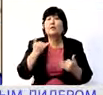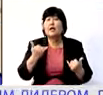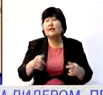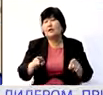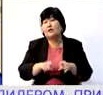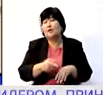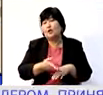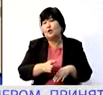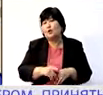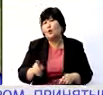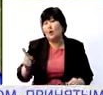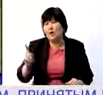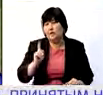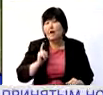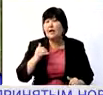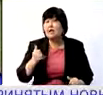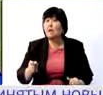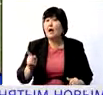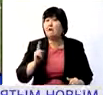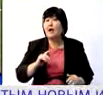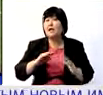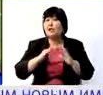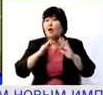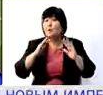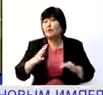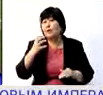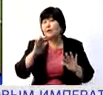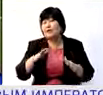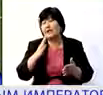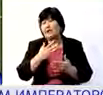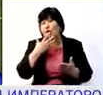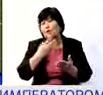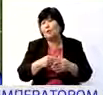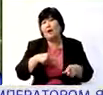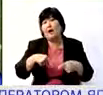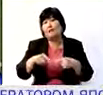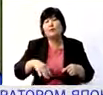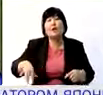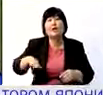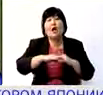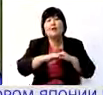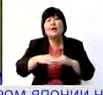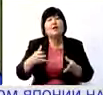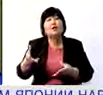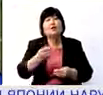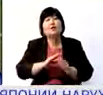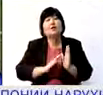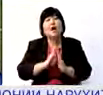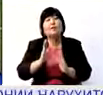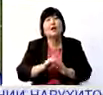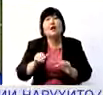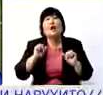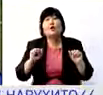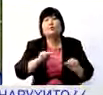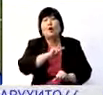несущих тяжелую вахту. И теперь в вахтовом поселке на 500 мест есть собственное футбольное поле с искусственным покрытием.